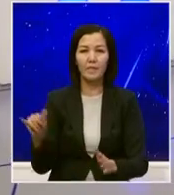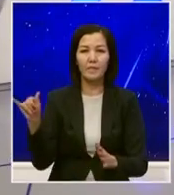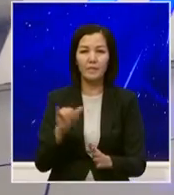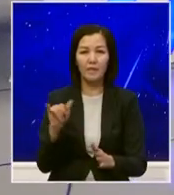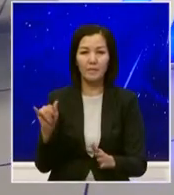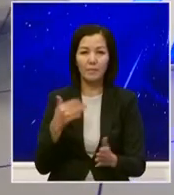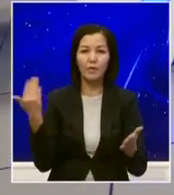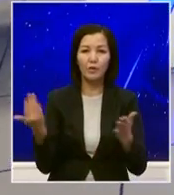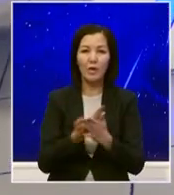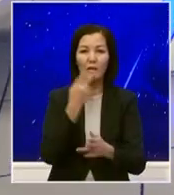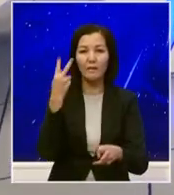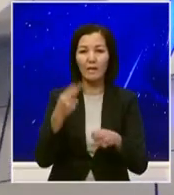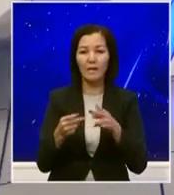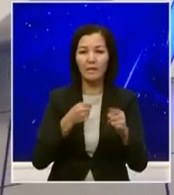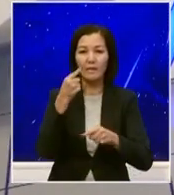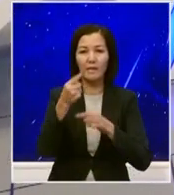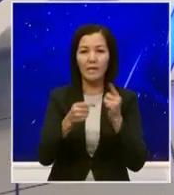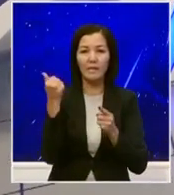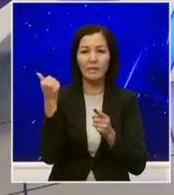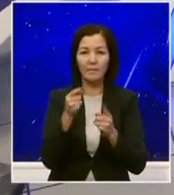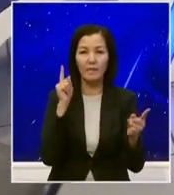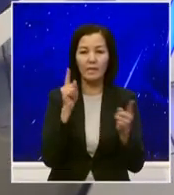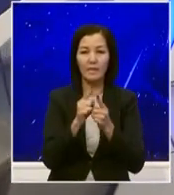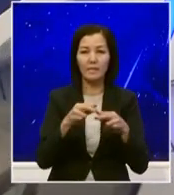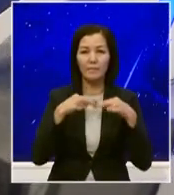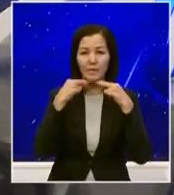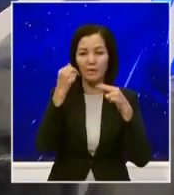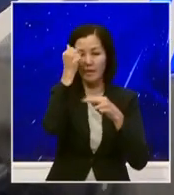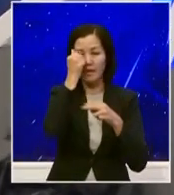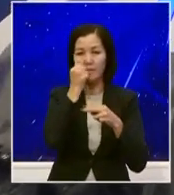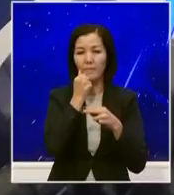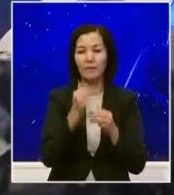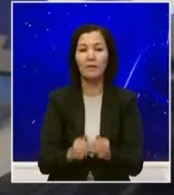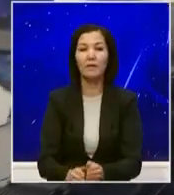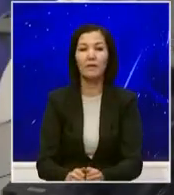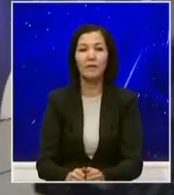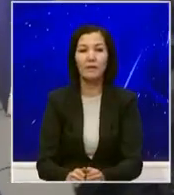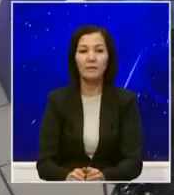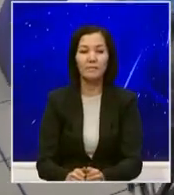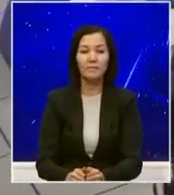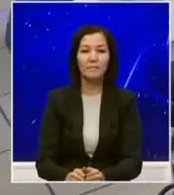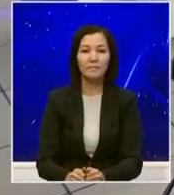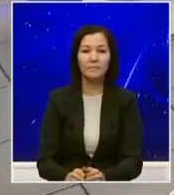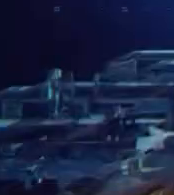Қымбатты көрермен, бүгінге келіп түскен ақпараттар легі осындай. Назарларыңызға рахмет. Амандықпен жүздескенше.